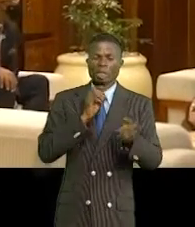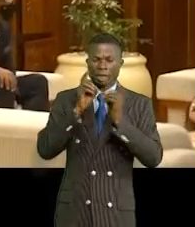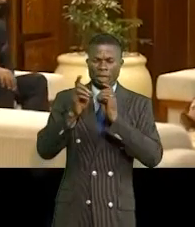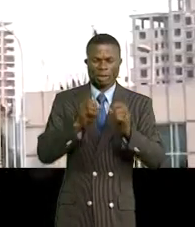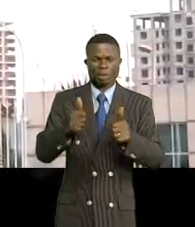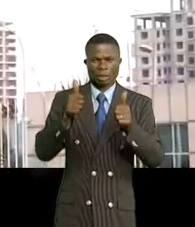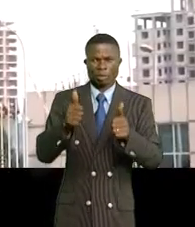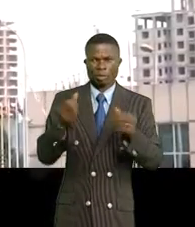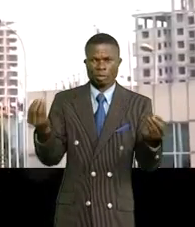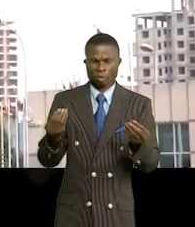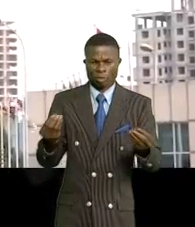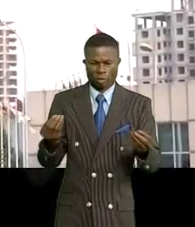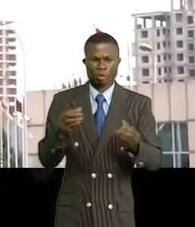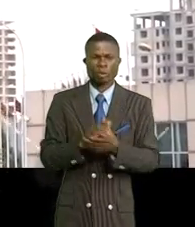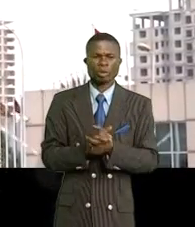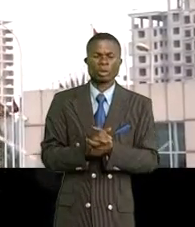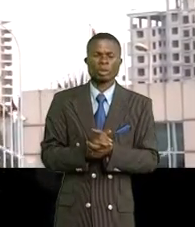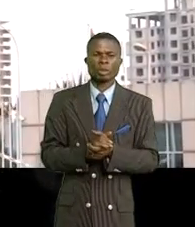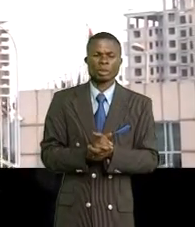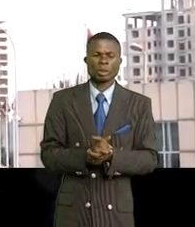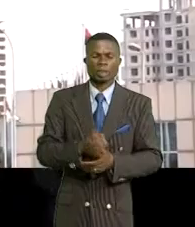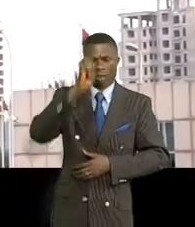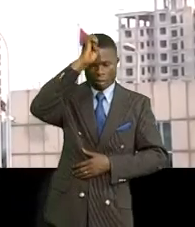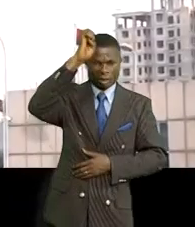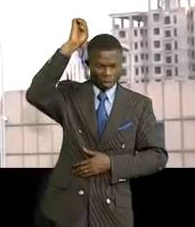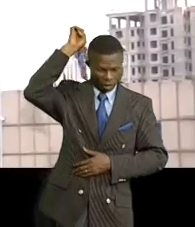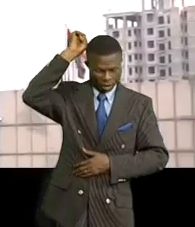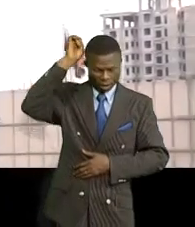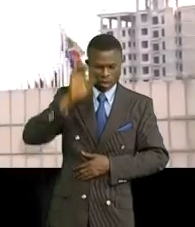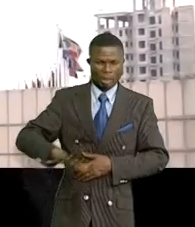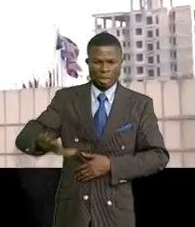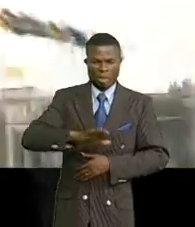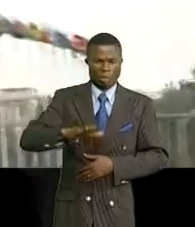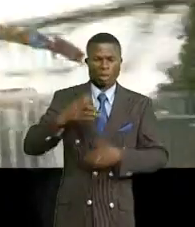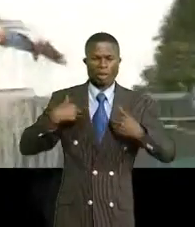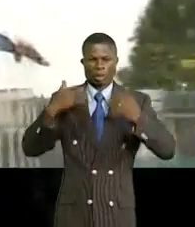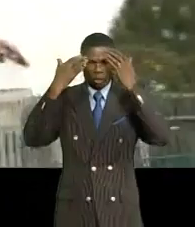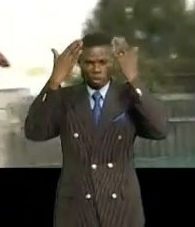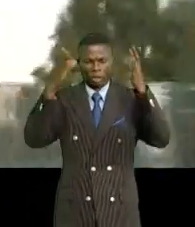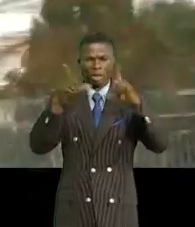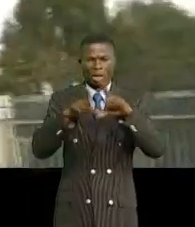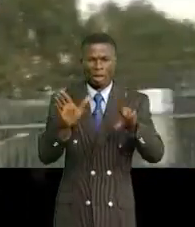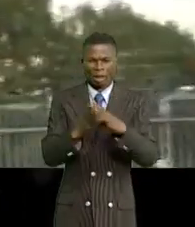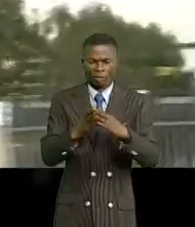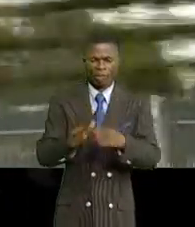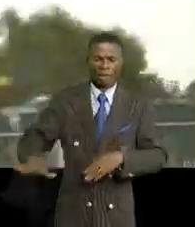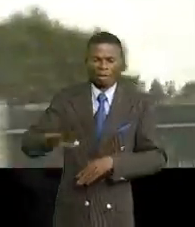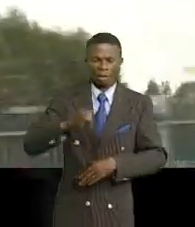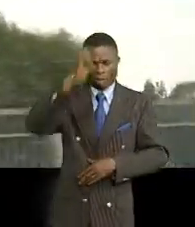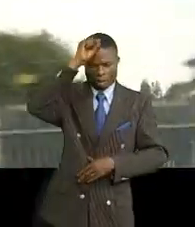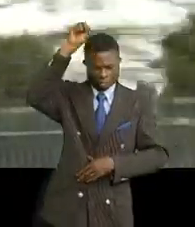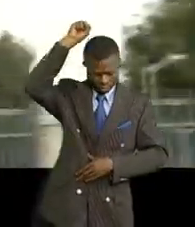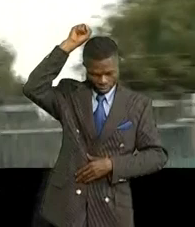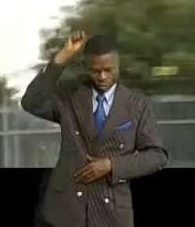médiation du président de l'Union africaine. L'Éthiopie, l'Égypte et le Soudan adhèrent au principe du dialogue